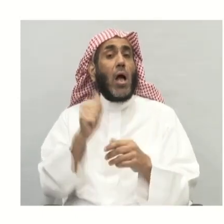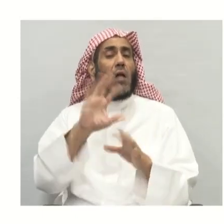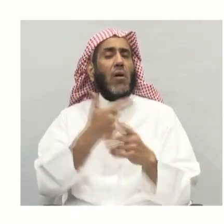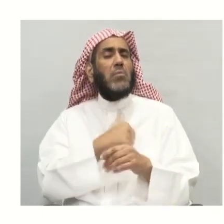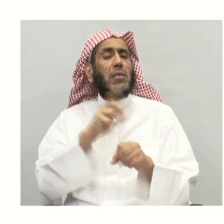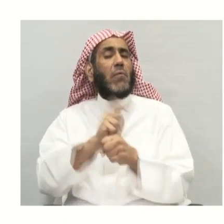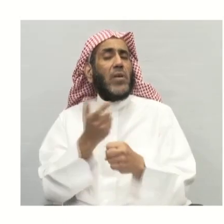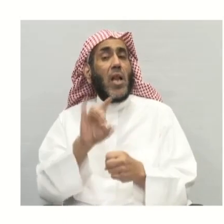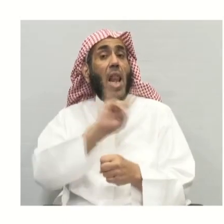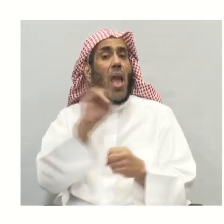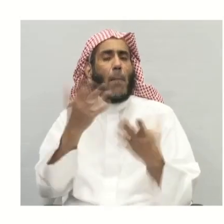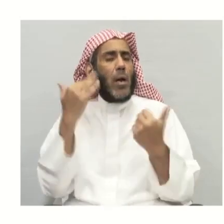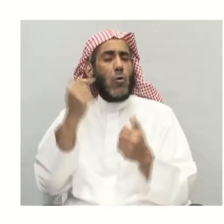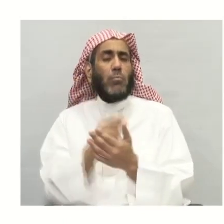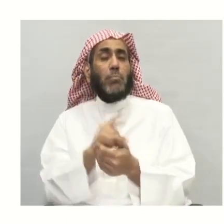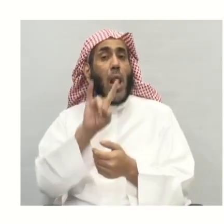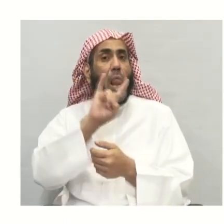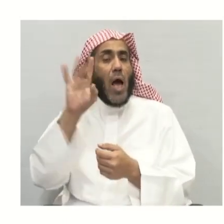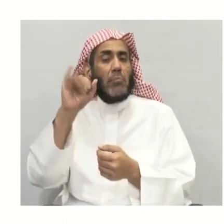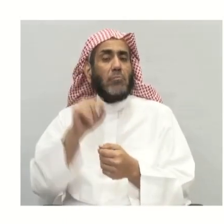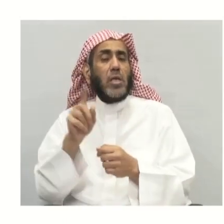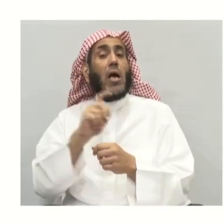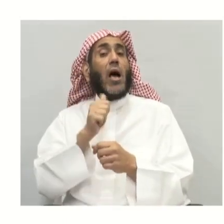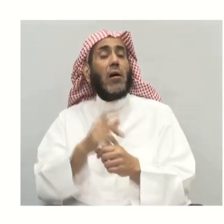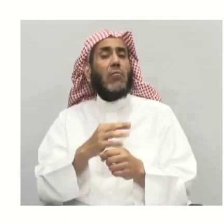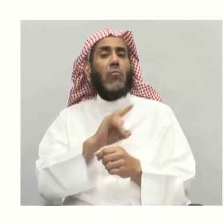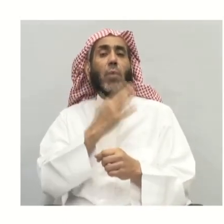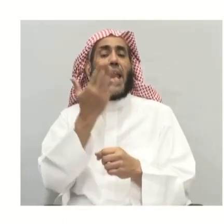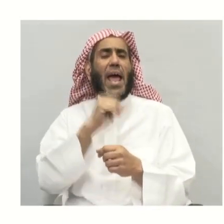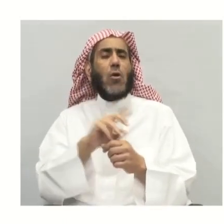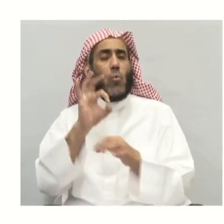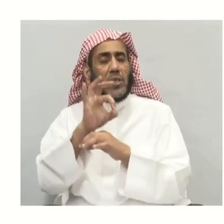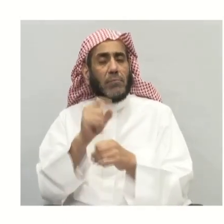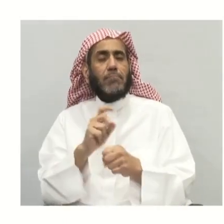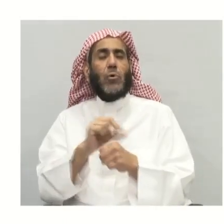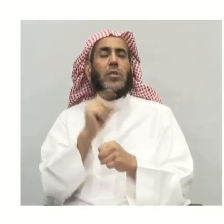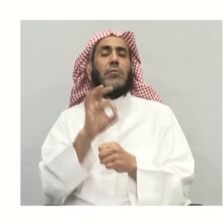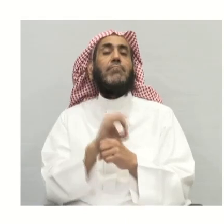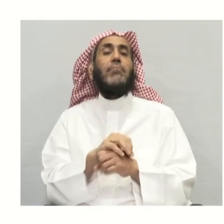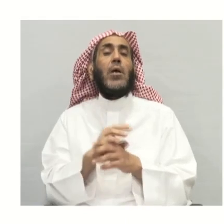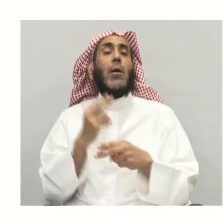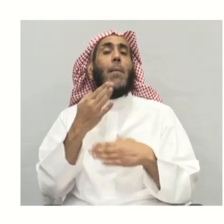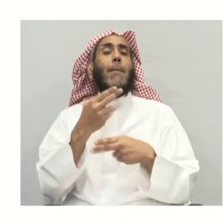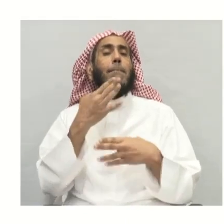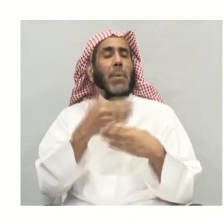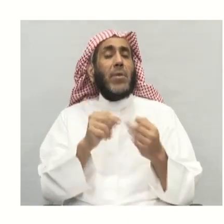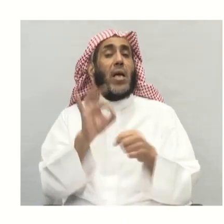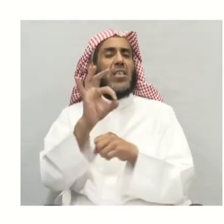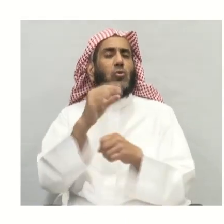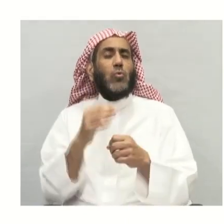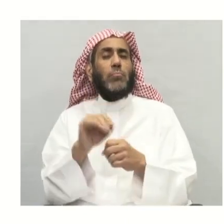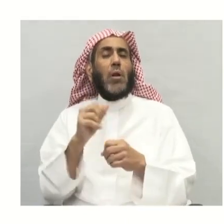حرفها من فعل ما رايكم هي حرف نهين وجزم ادات من ادوات الجزم مبني على السكون